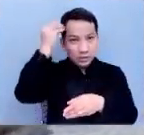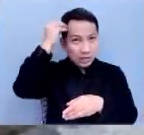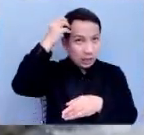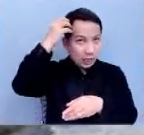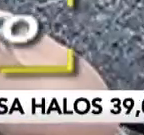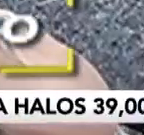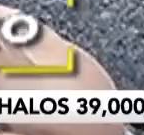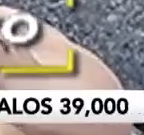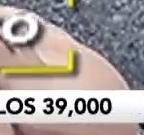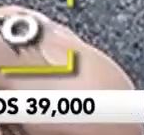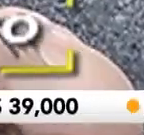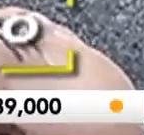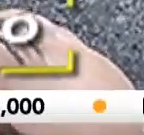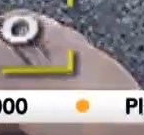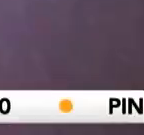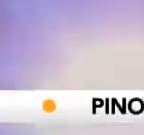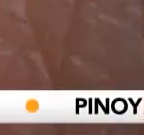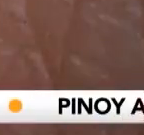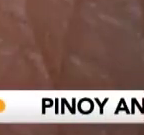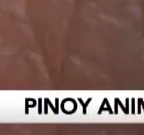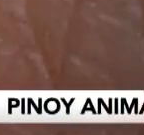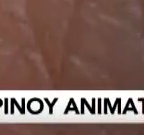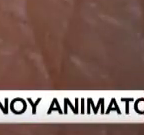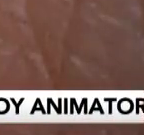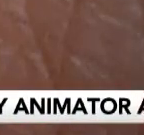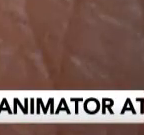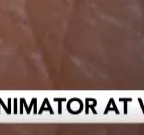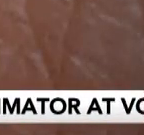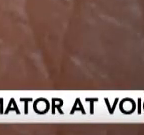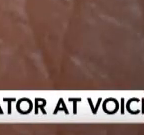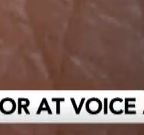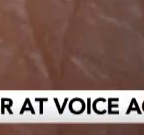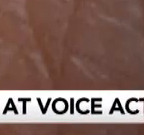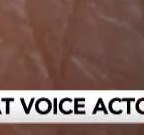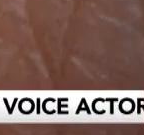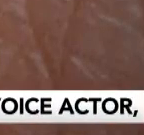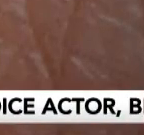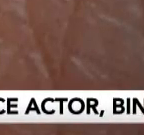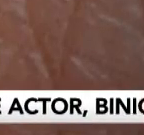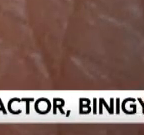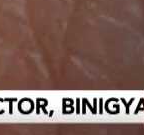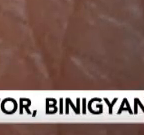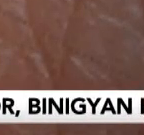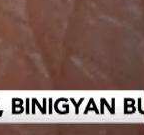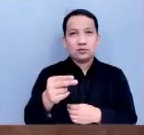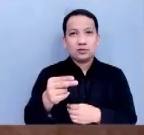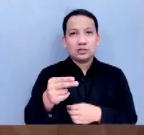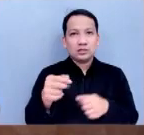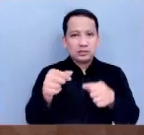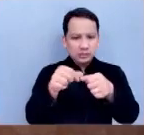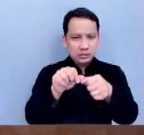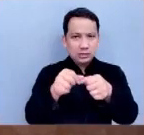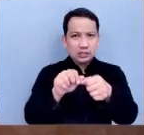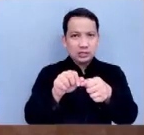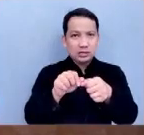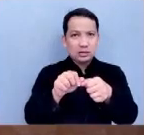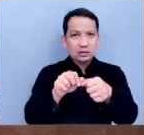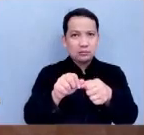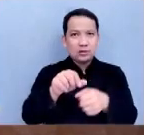ng 4 hanggang 6 na linggo. Sa pag-aaral ng New York City Department of Health, nangingitlog ang isang kuto ng